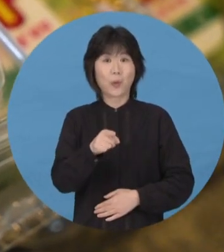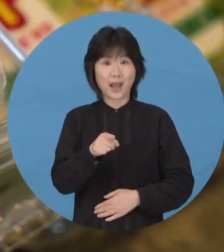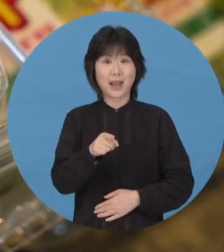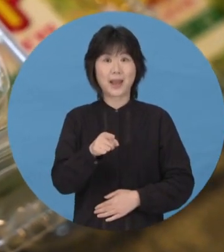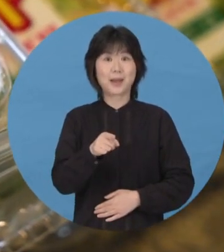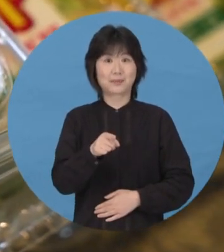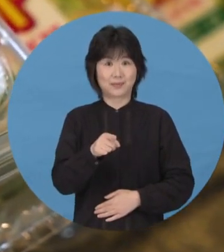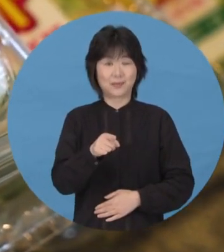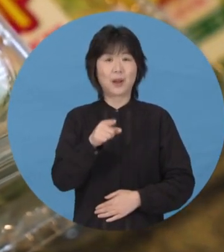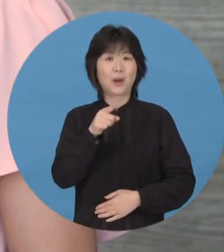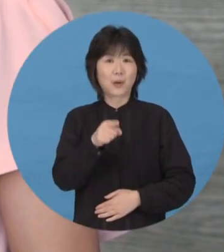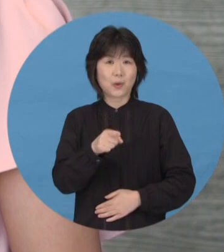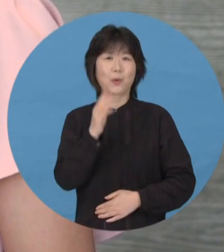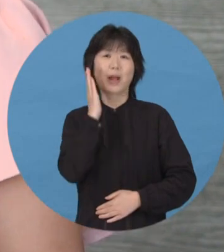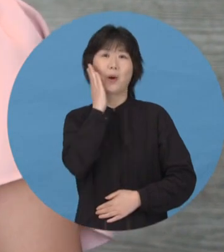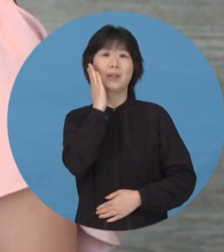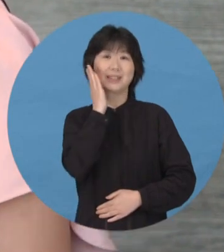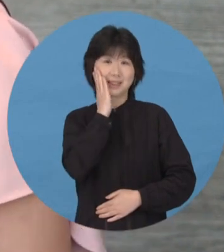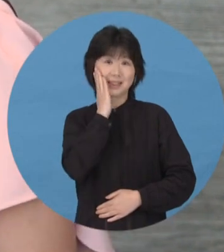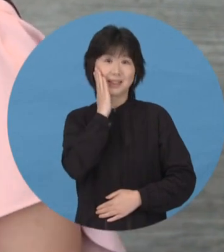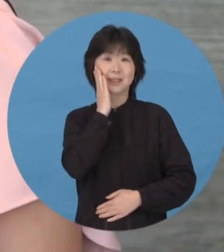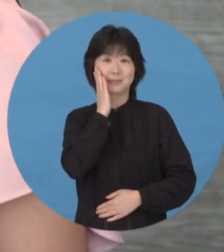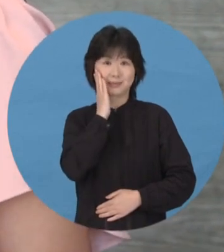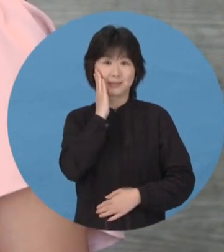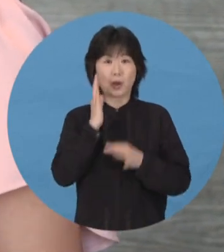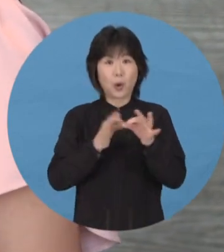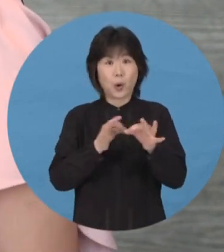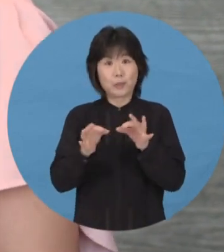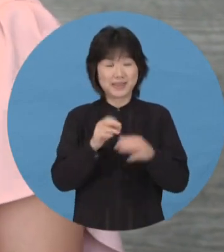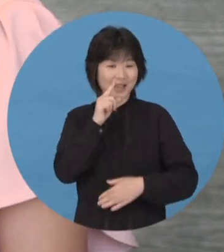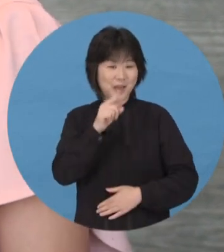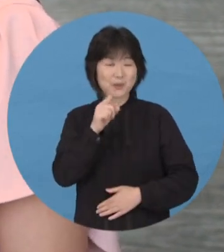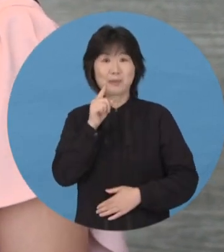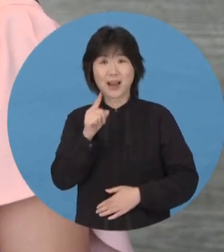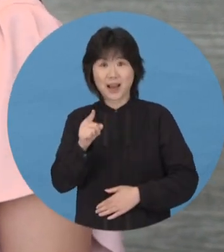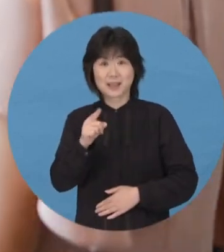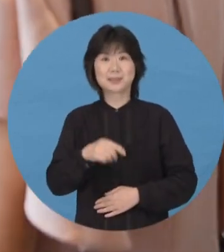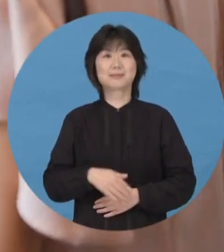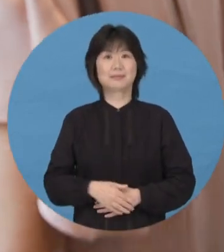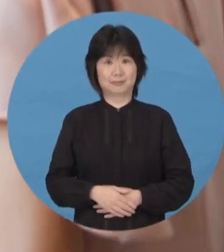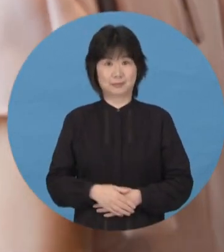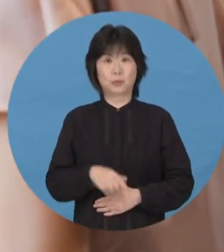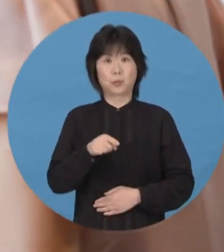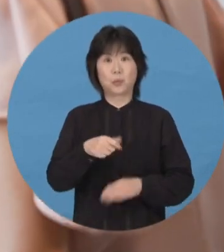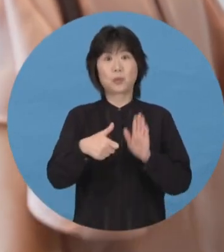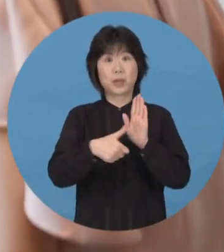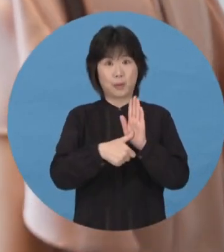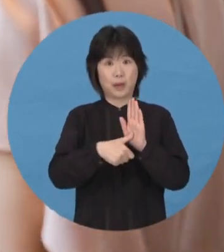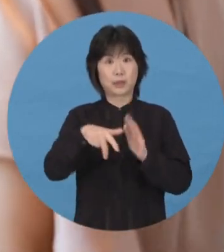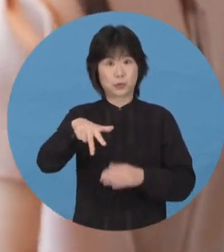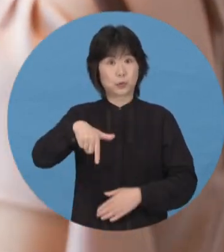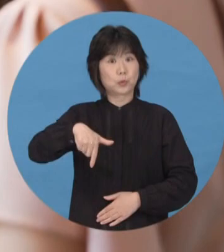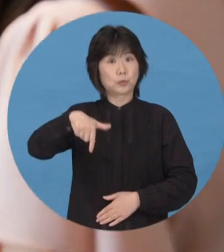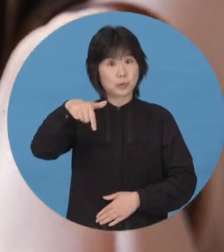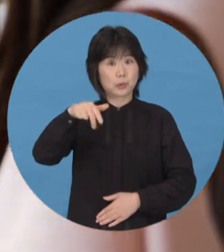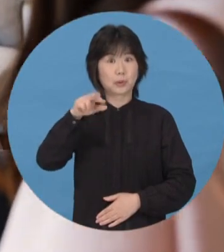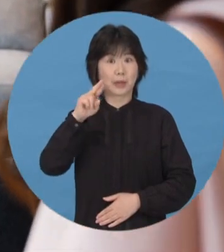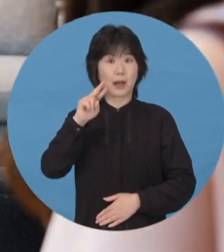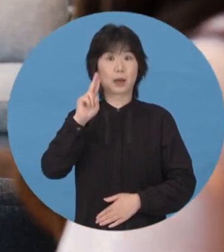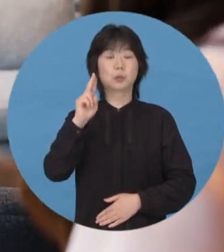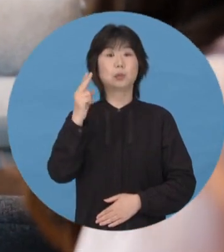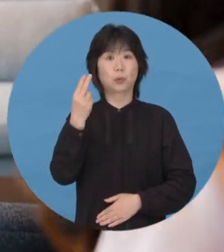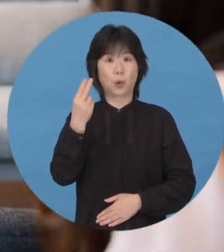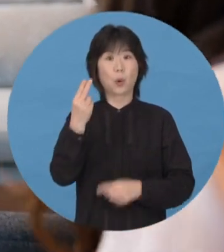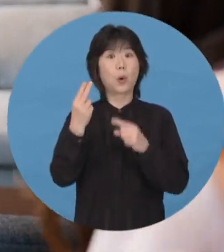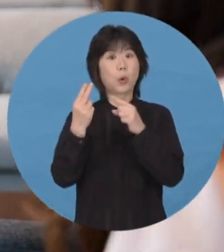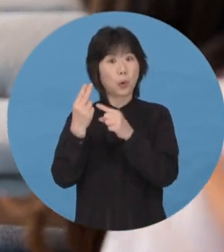ースーパースプラウト、美味しいですよね。よくスーパーで見かけます。 スプラウトというのが植物の新芽のことな